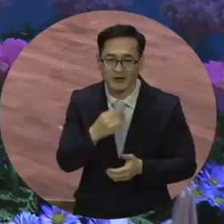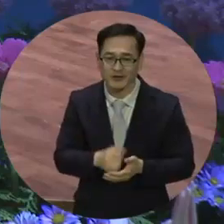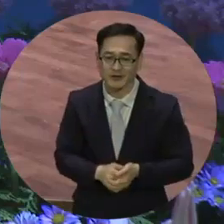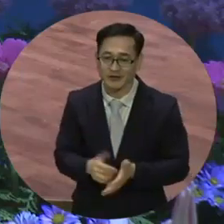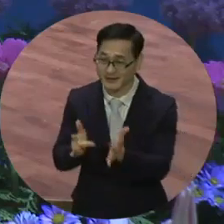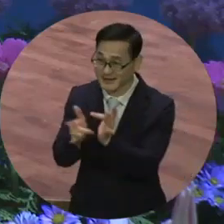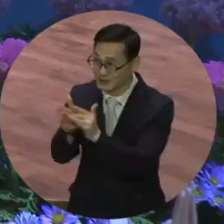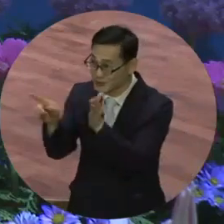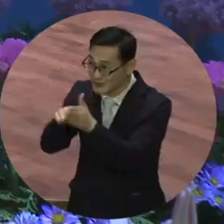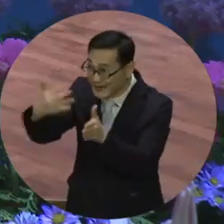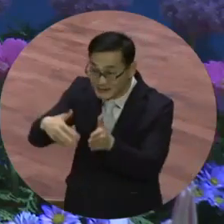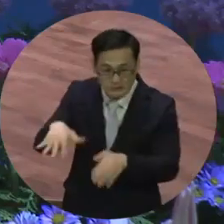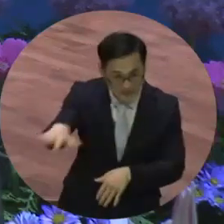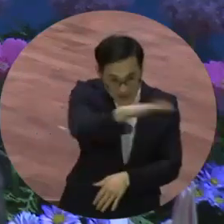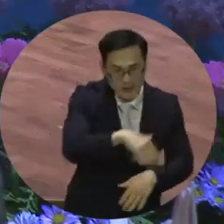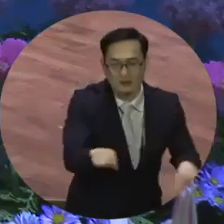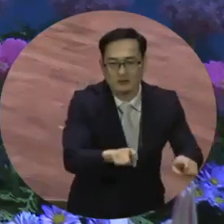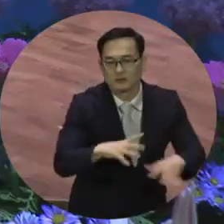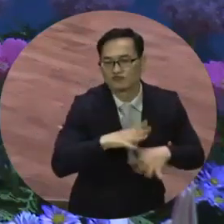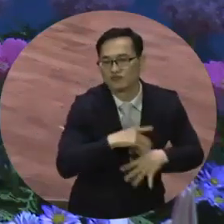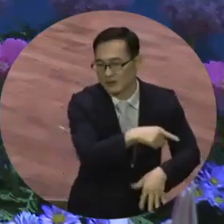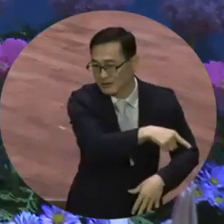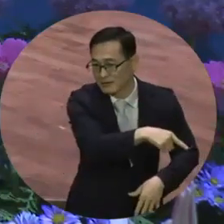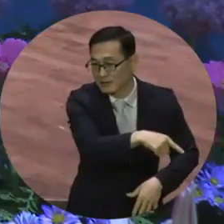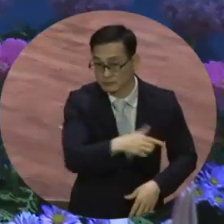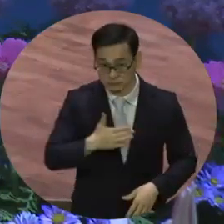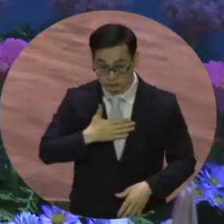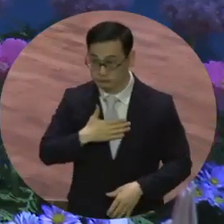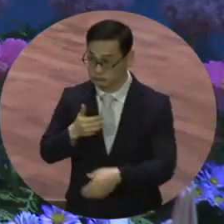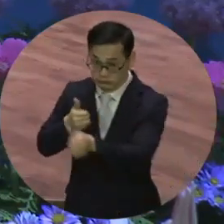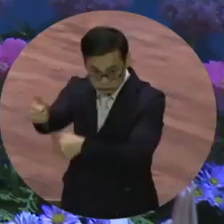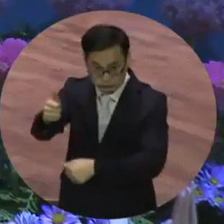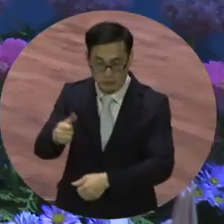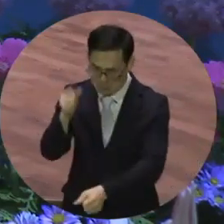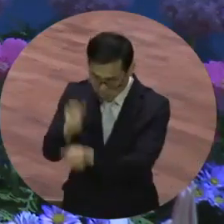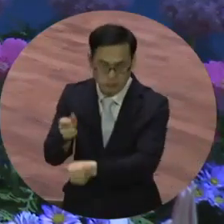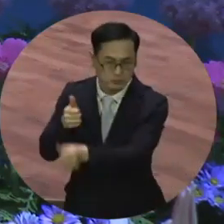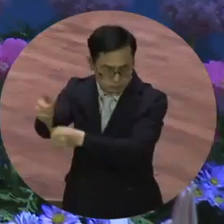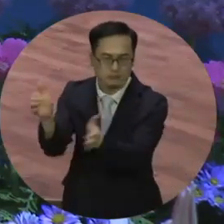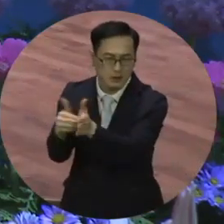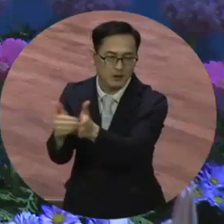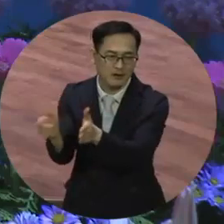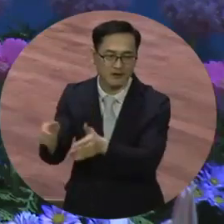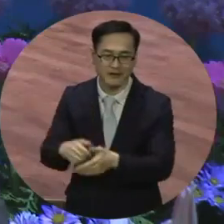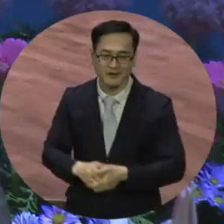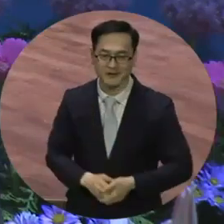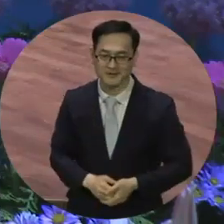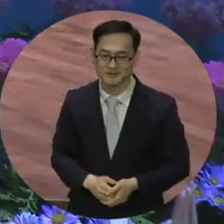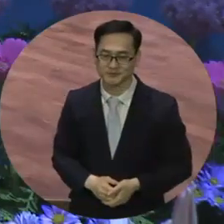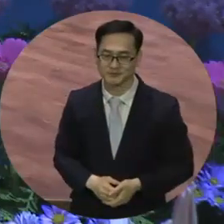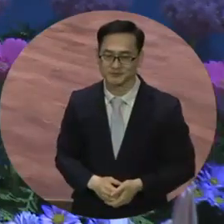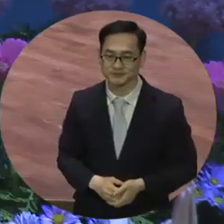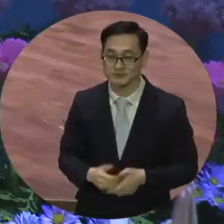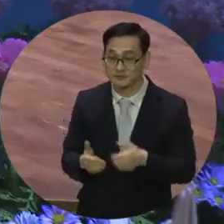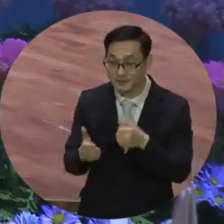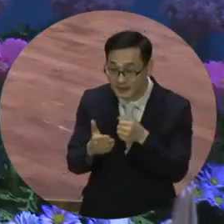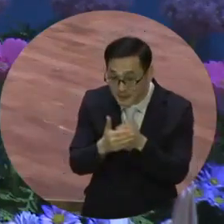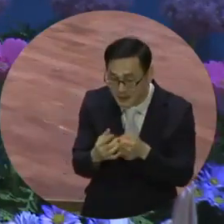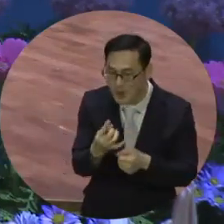이미 우리는 다 보장 받고 살아간다. 그래서 여러분 신앙생활 하면서요. 오직